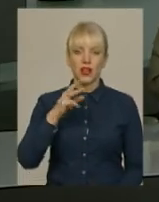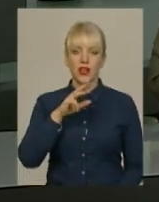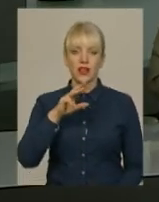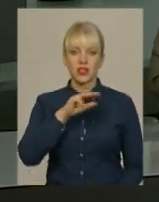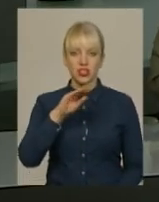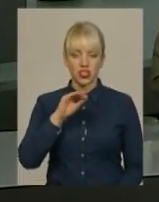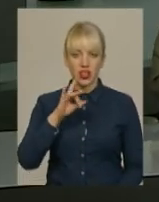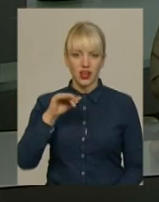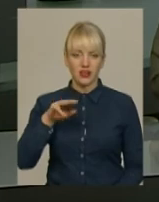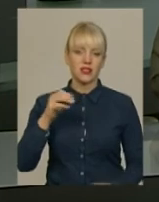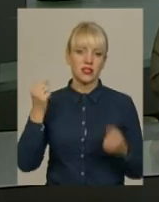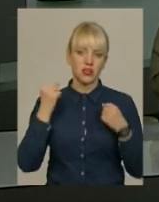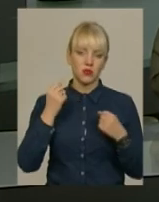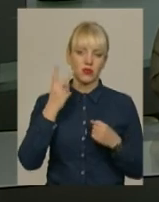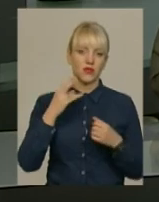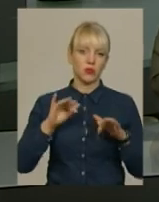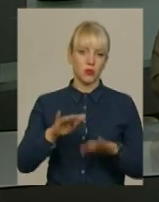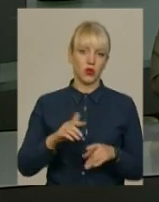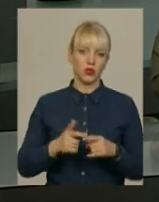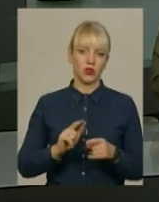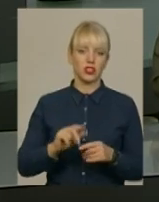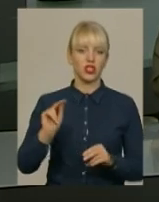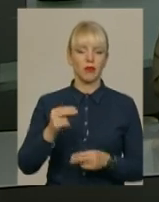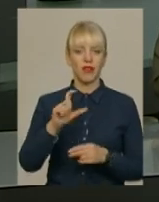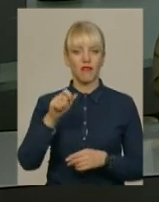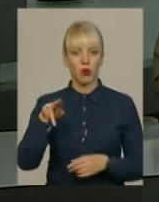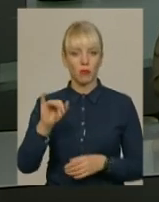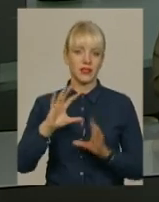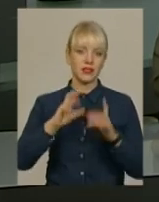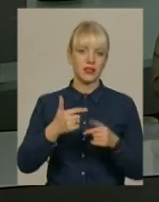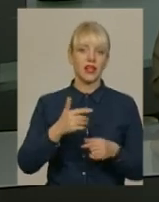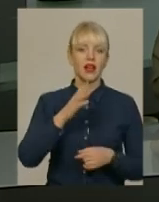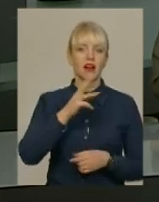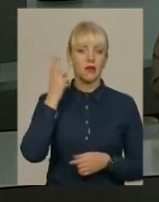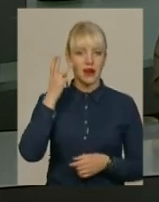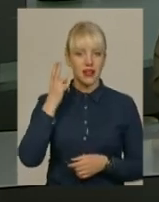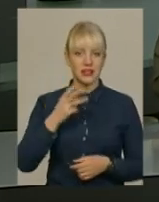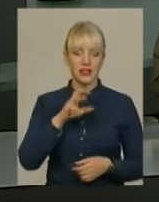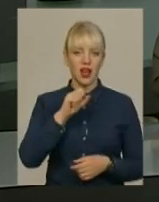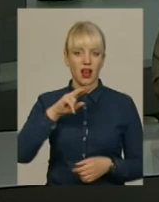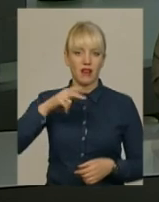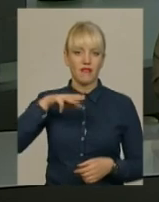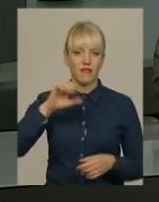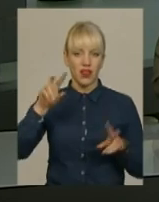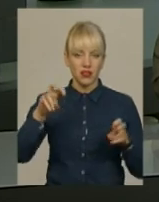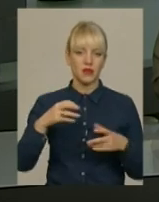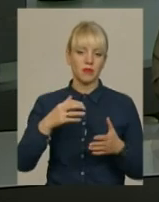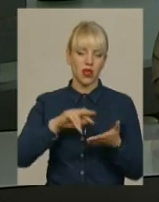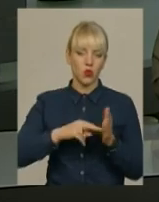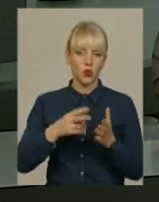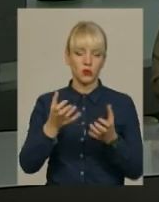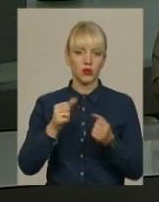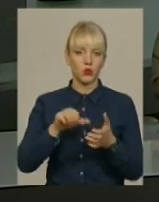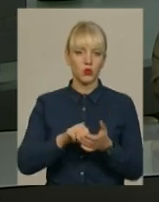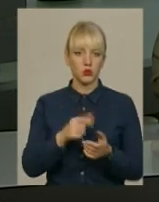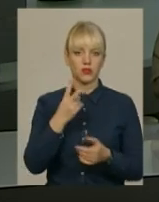дві міжнародні події – чемпіонат Європи і світу. Хмельницькі мажоретки «Альфа» планують брати участь в обох змаганнях. Та